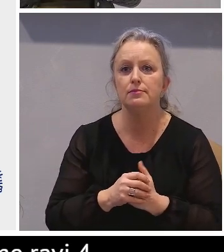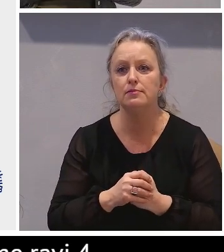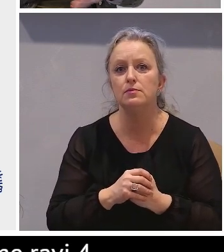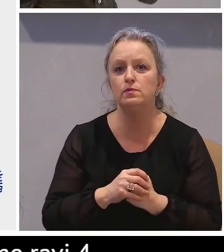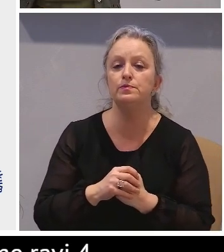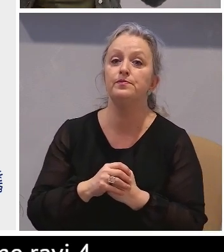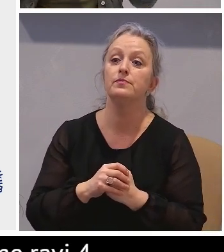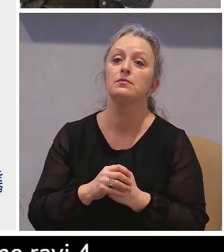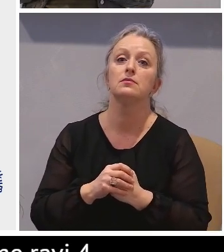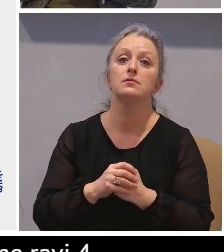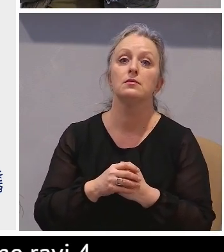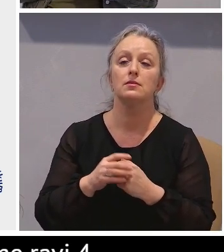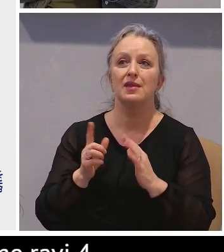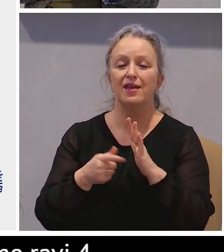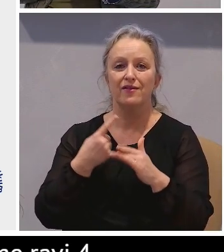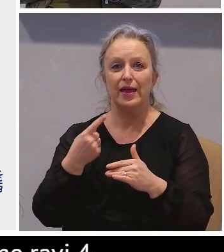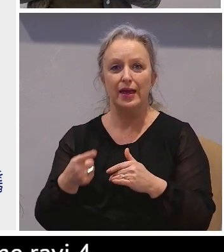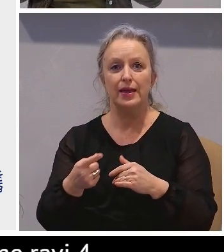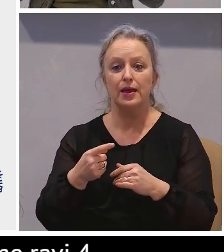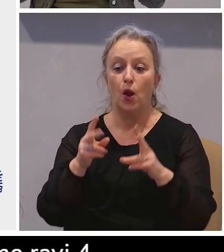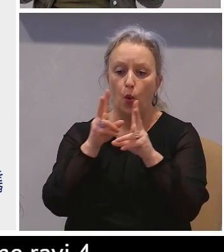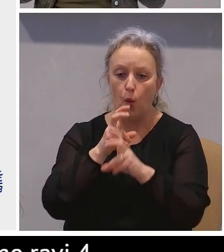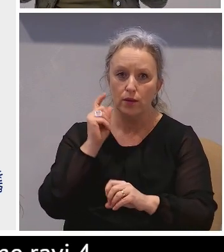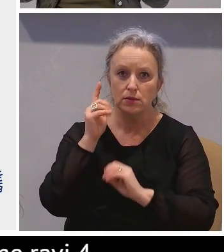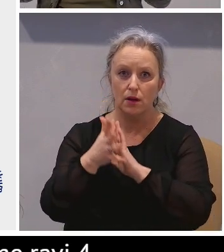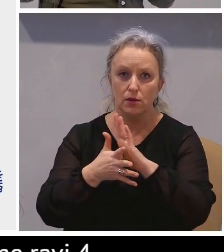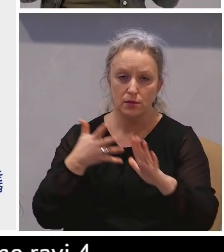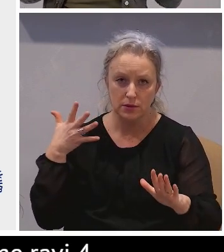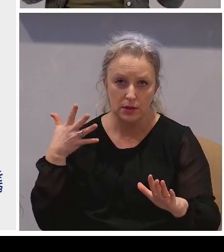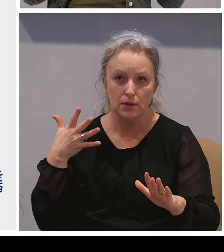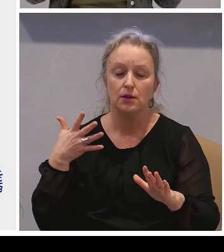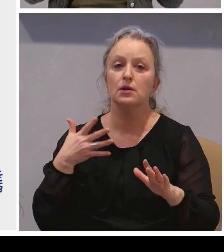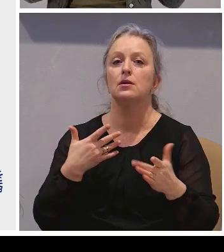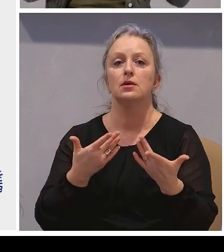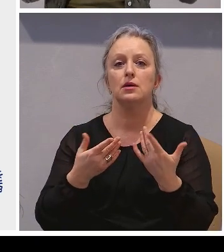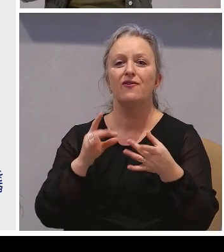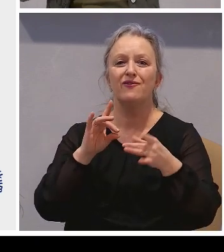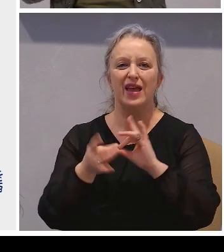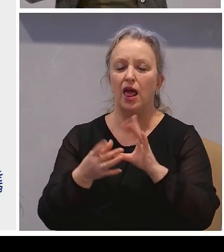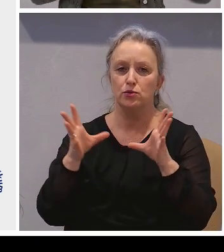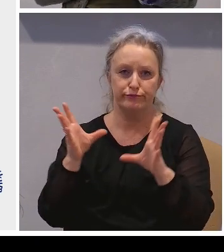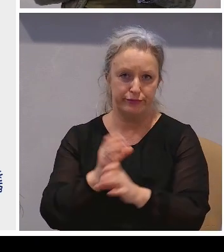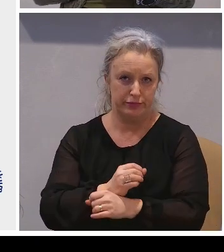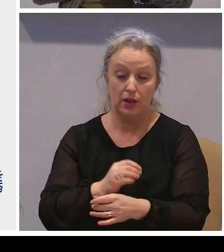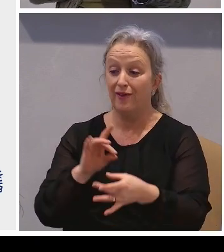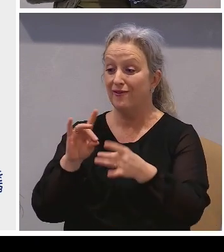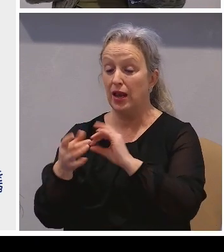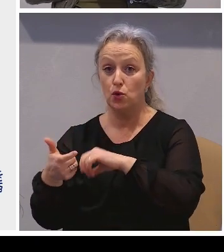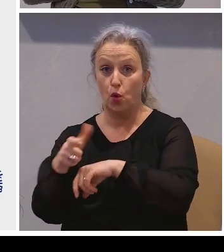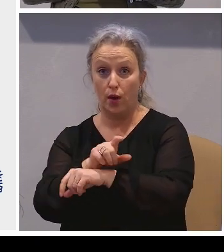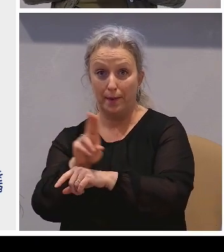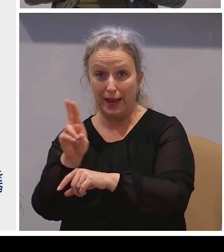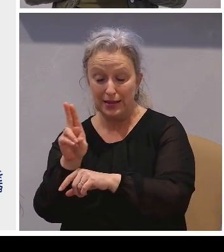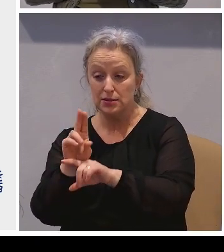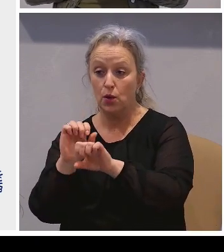Ja siis on, nagu ma stop ütlesin, ka the treatment näidatud with seda, et this drug 4 months in advance. fertiilsemad on siis patsiendid,